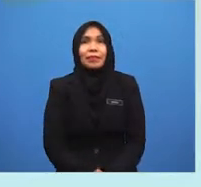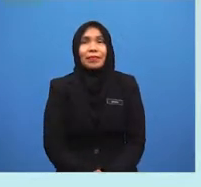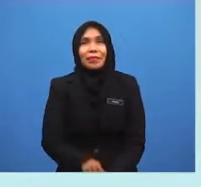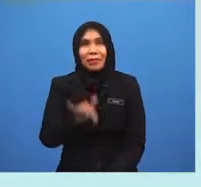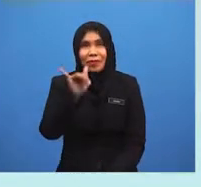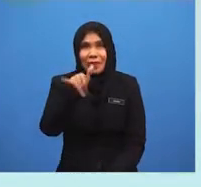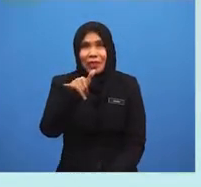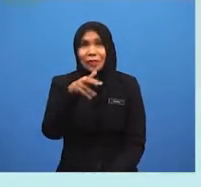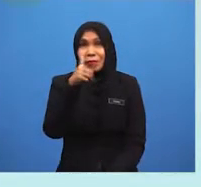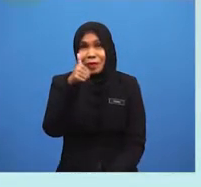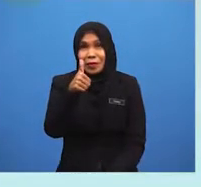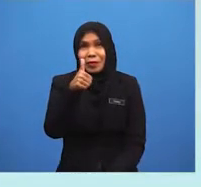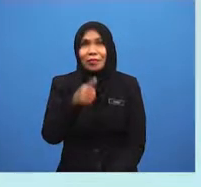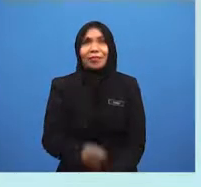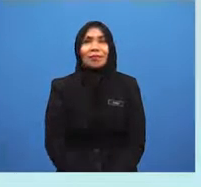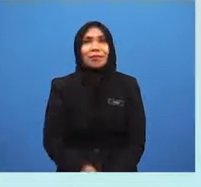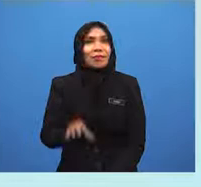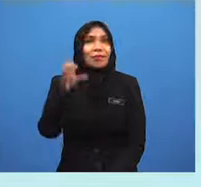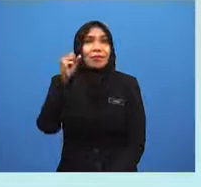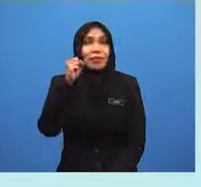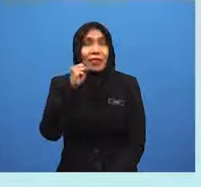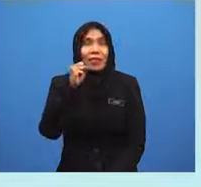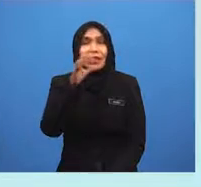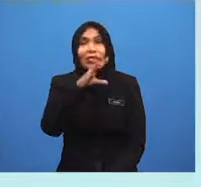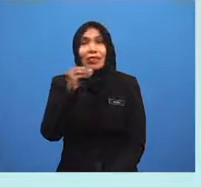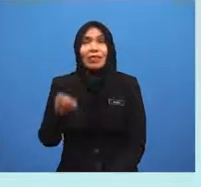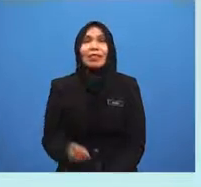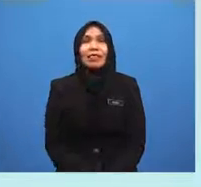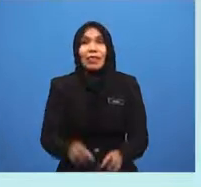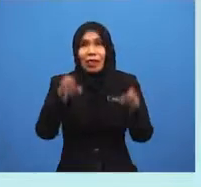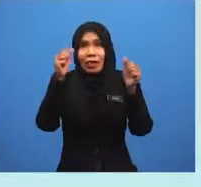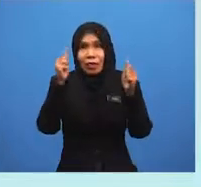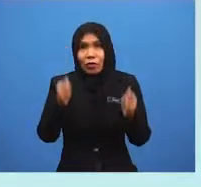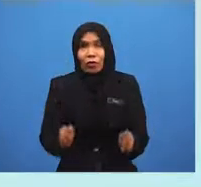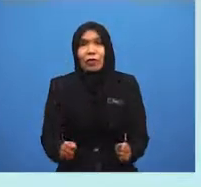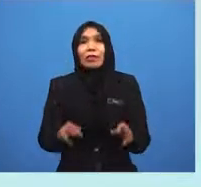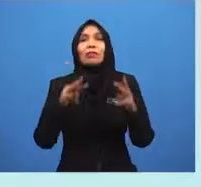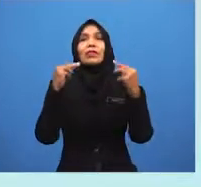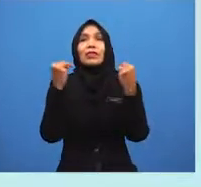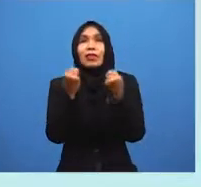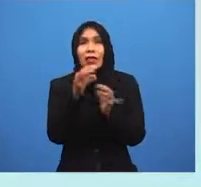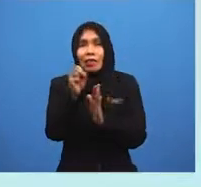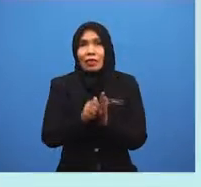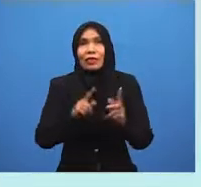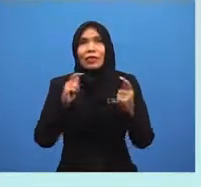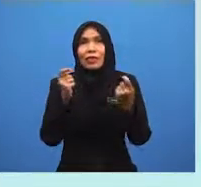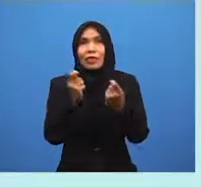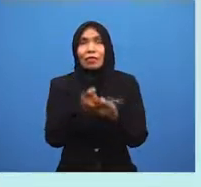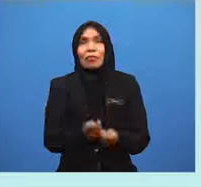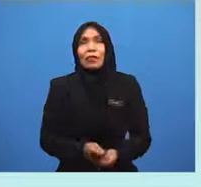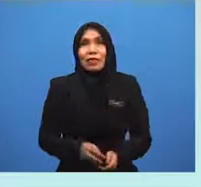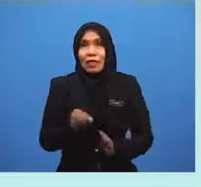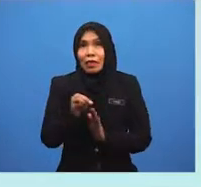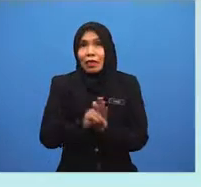Ya, bagus. Sara dan anggota masyarakat setempat menziarahi